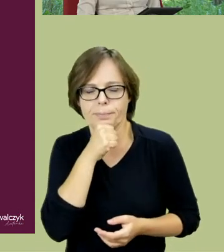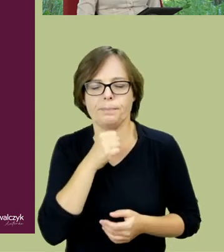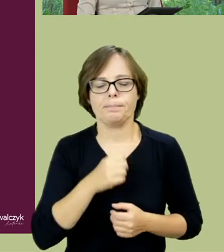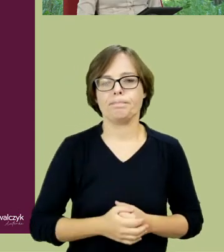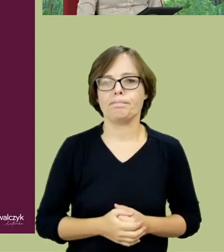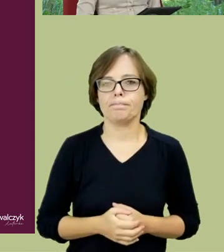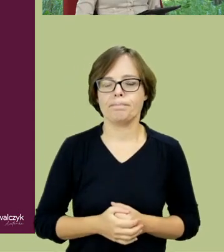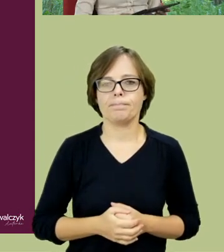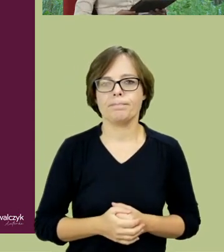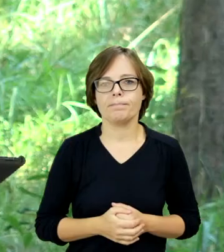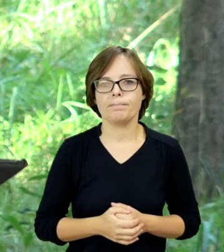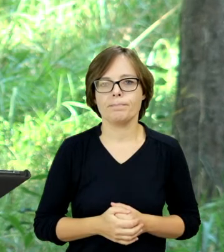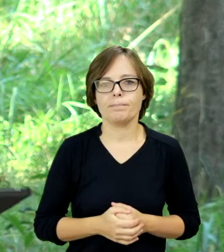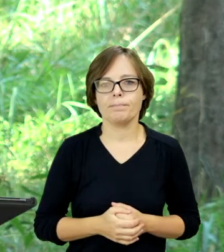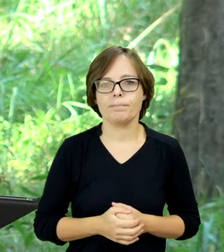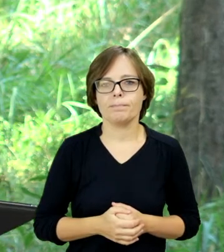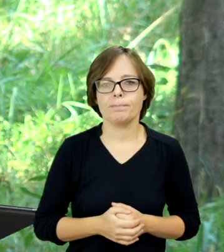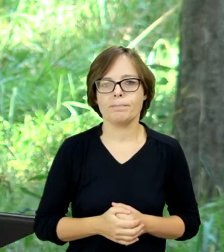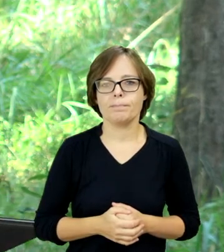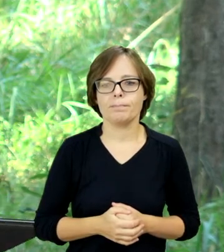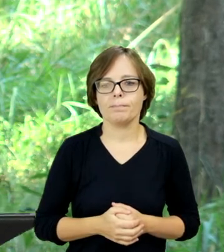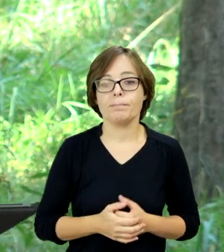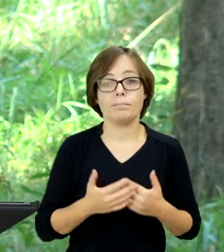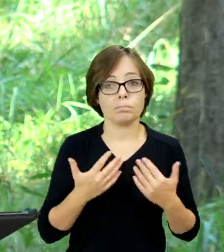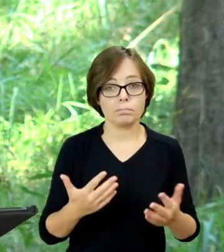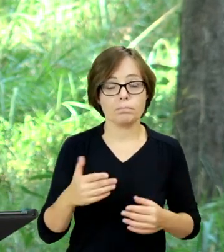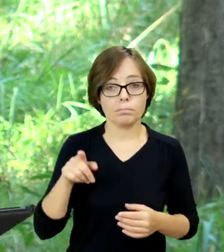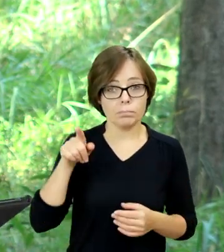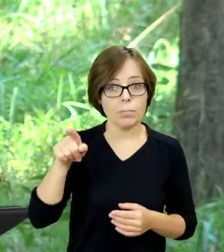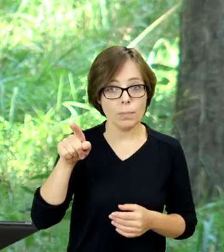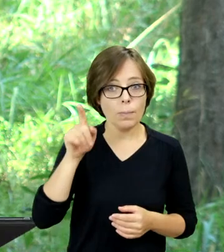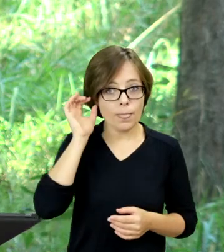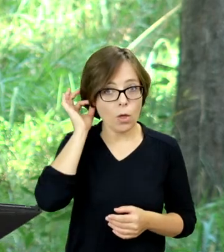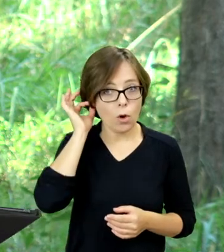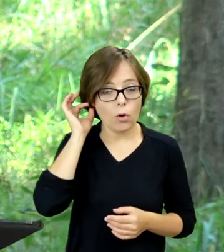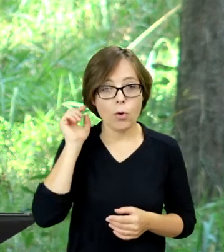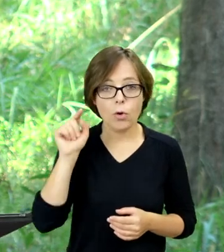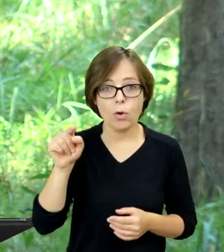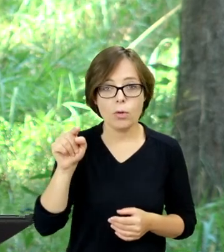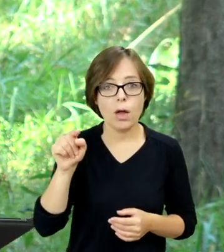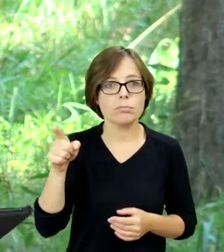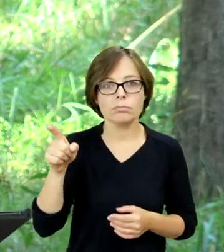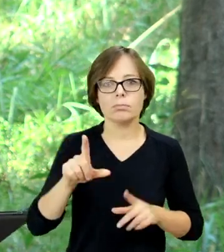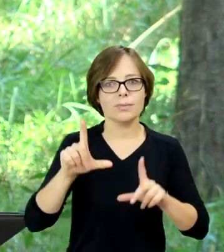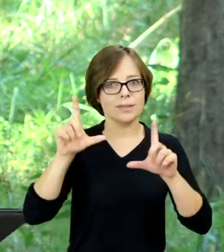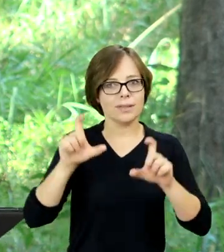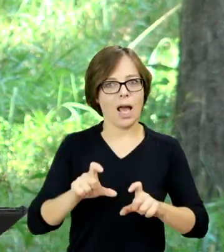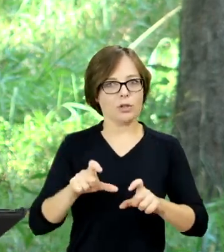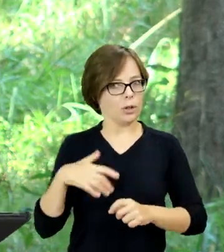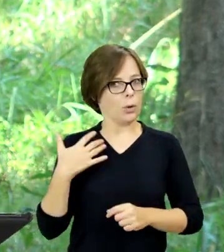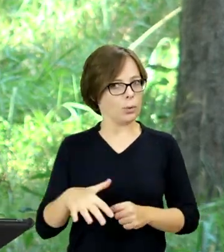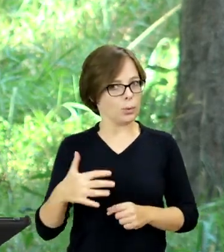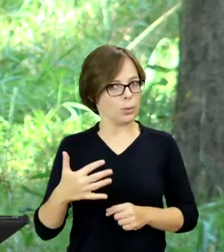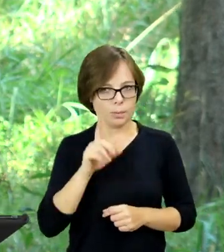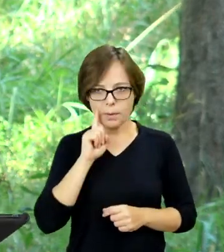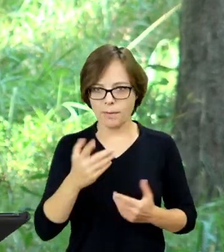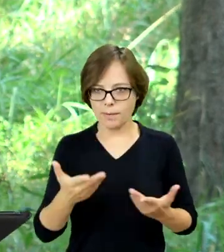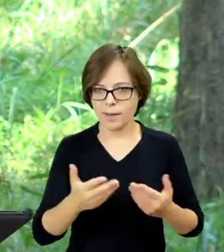kobietę. I ona zaczyna z przytupem, przyznają państwo,